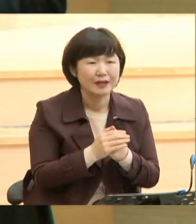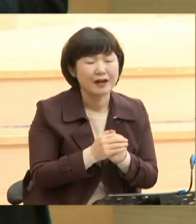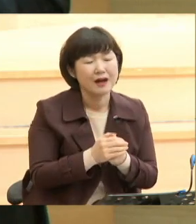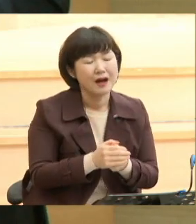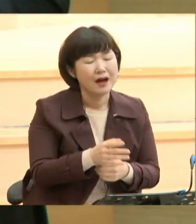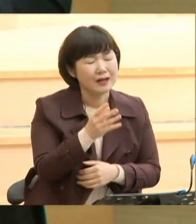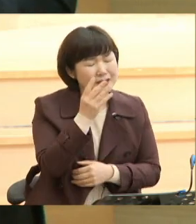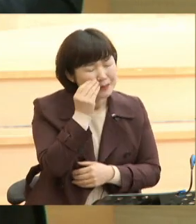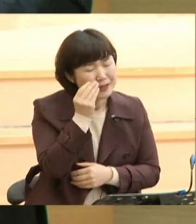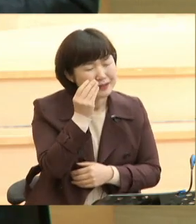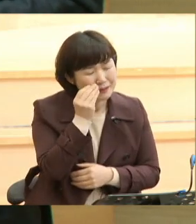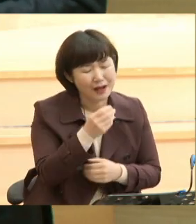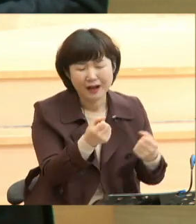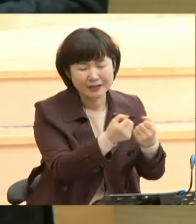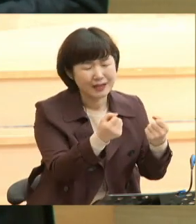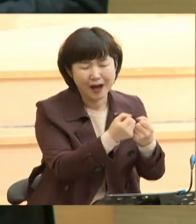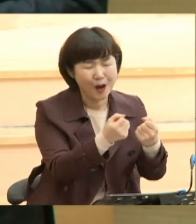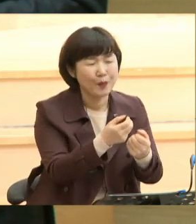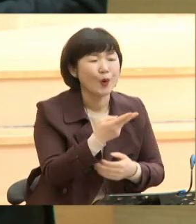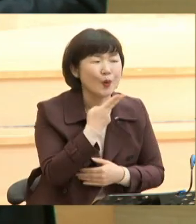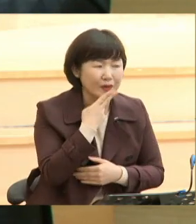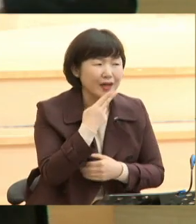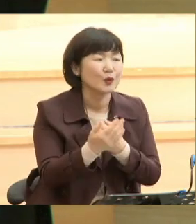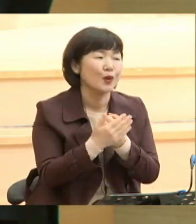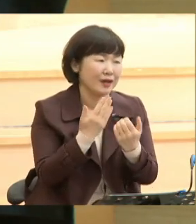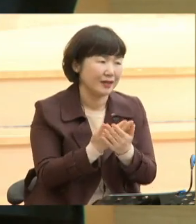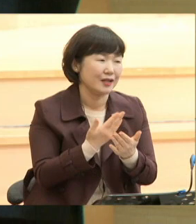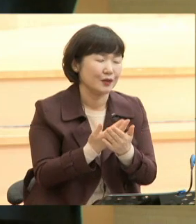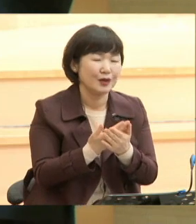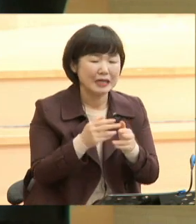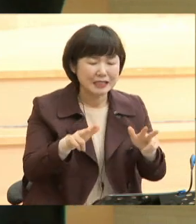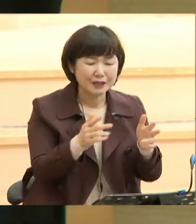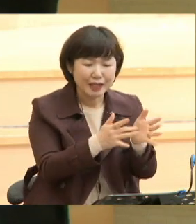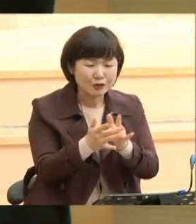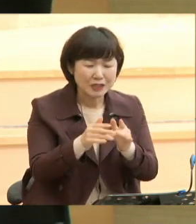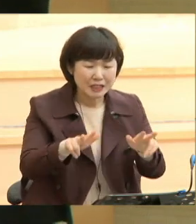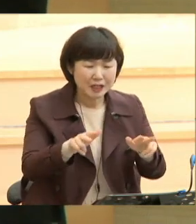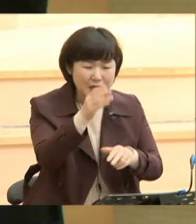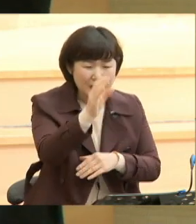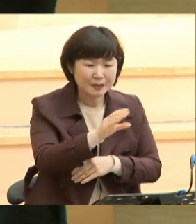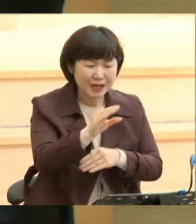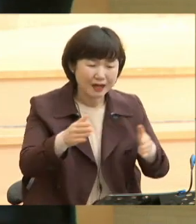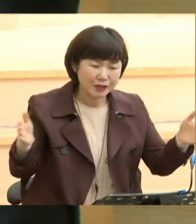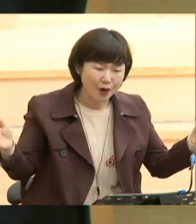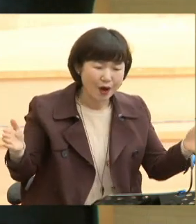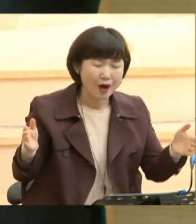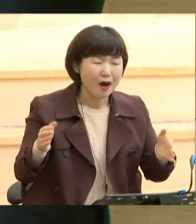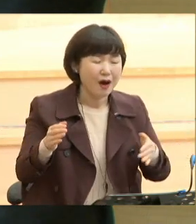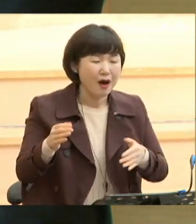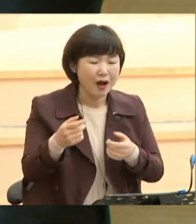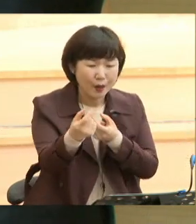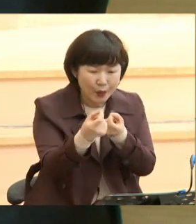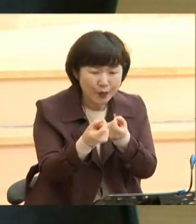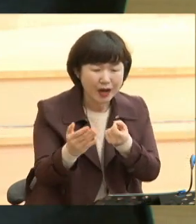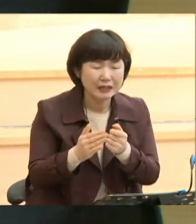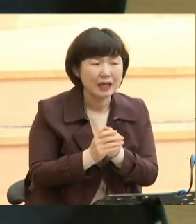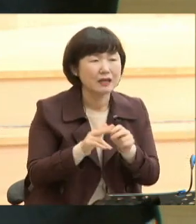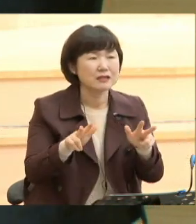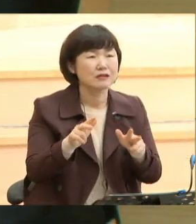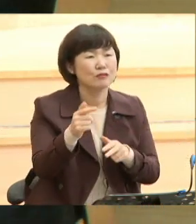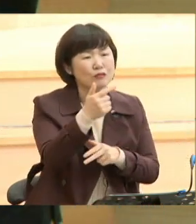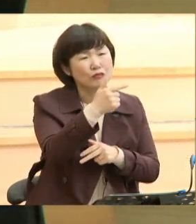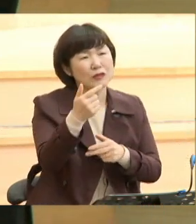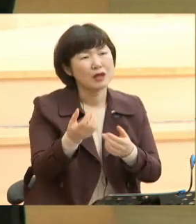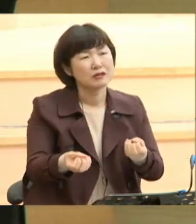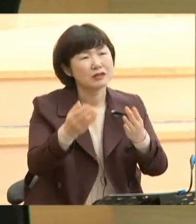8 싸우지 않게 해주십시오 우리 줌이 지금 십자가를 지어야 되는데 대제사장 쩍 기도를 주님